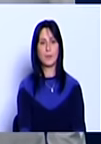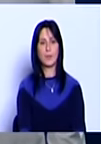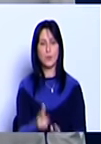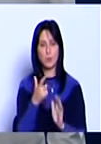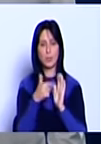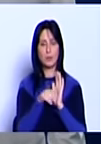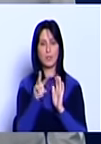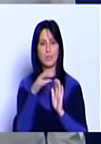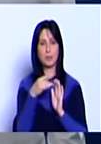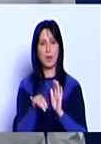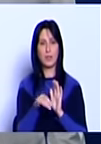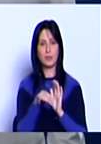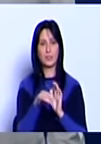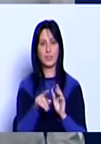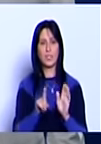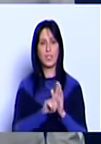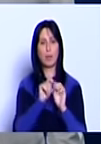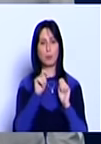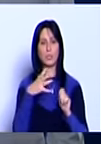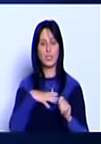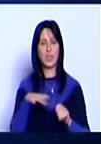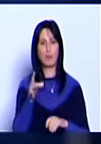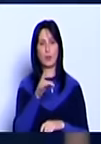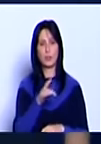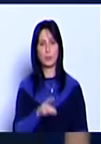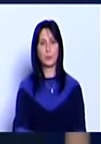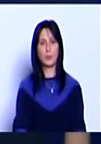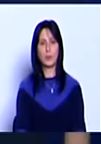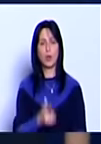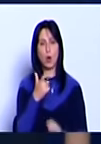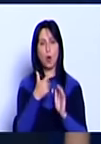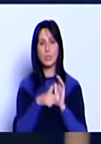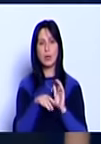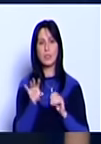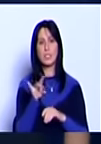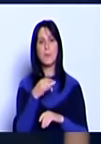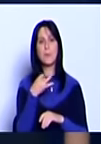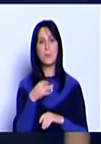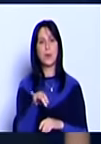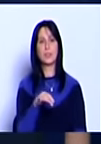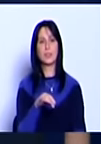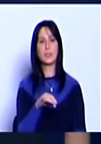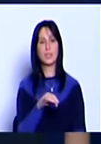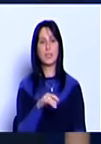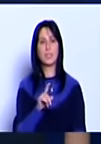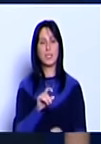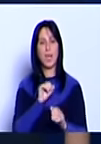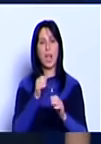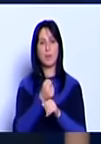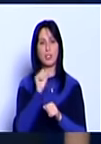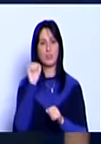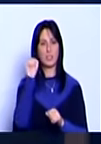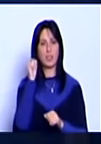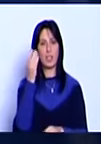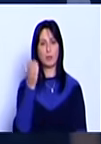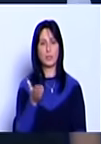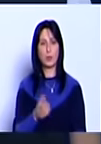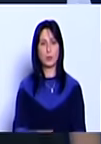26 მაისი დაფუძნდა საქართველოს რესპუბლიკა. 26 მაისი გაიმარჯვა ზვიად